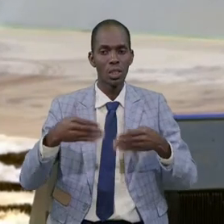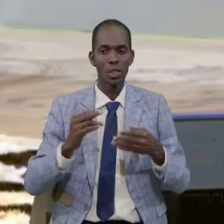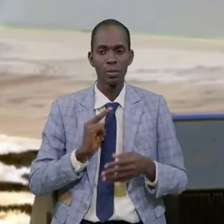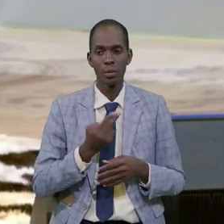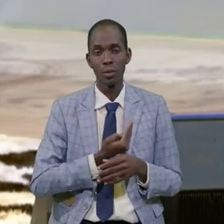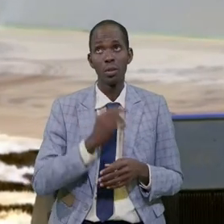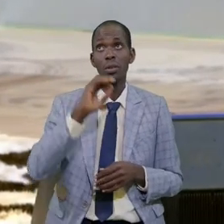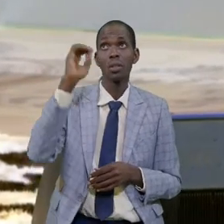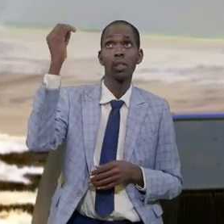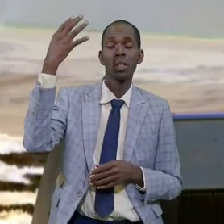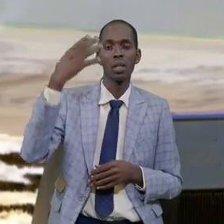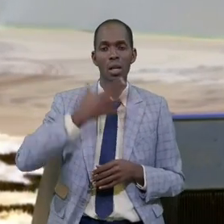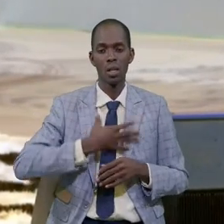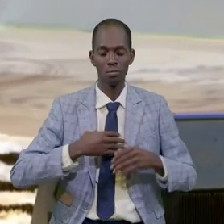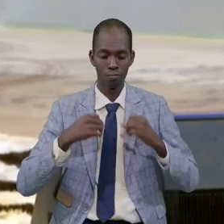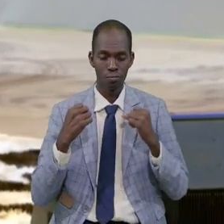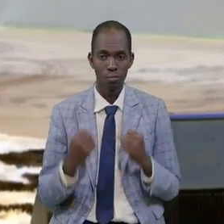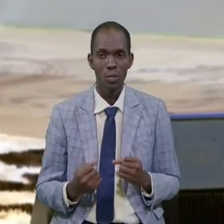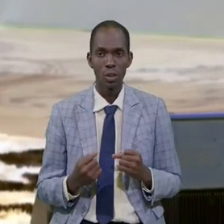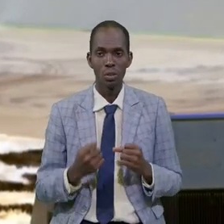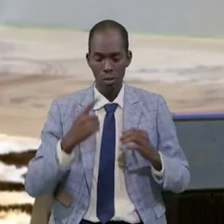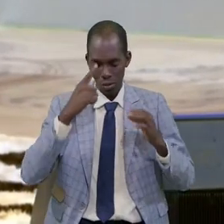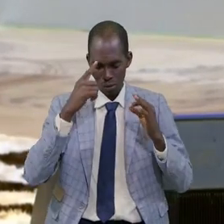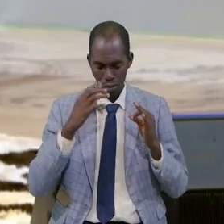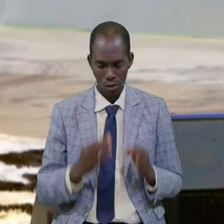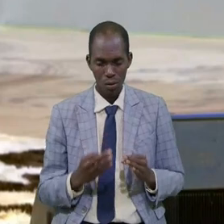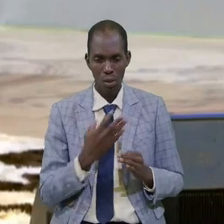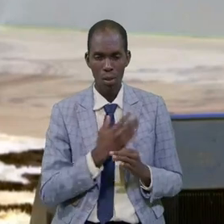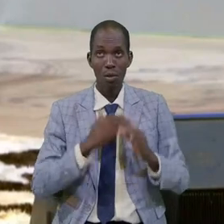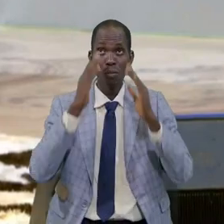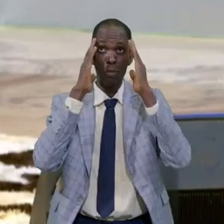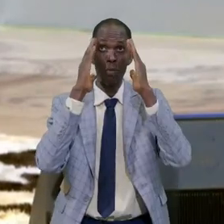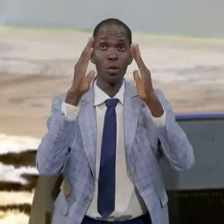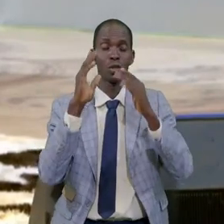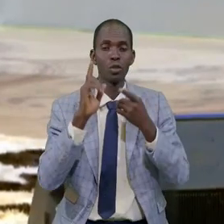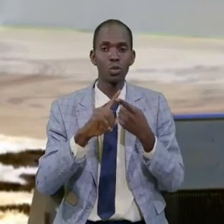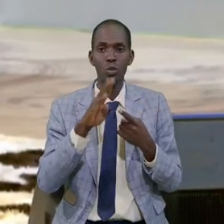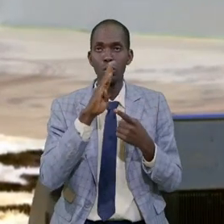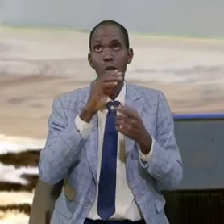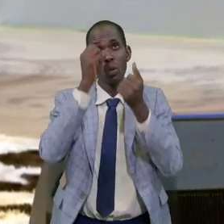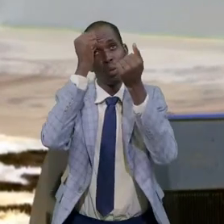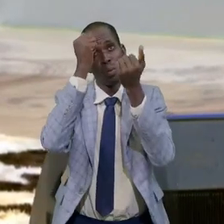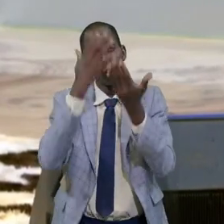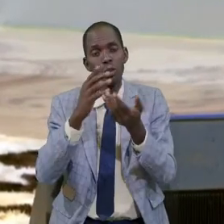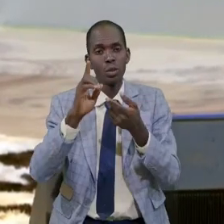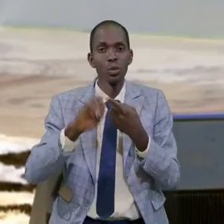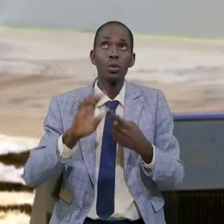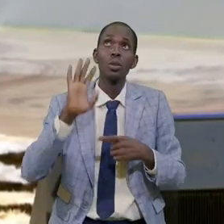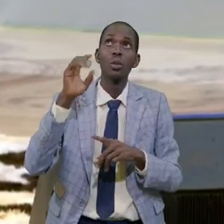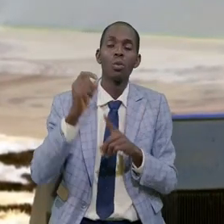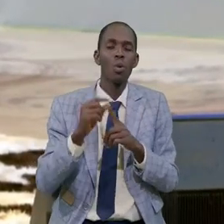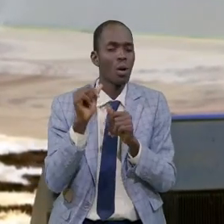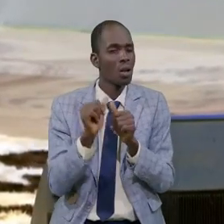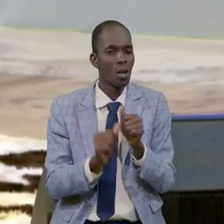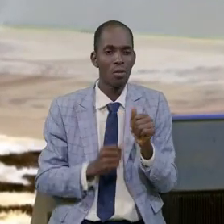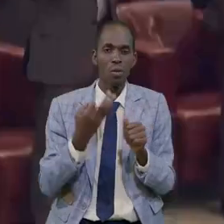grâce, la force, la détermination et la concentration pour obéir à la